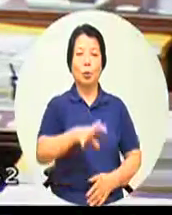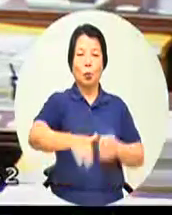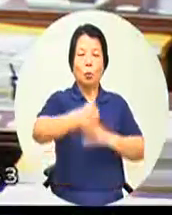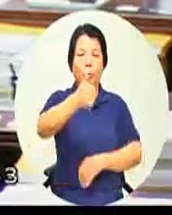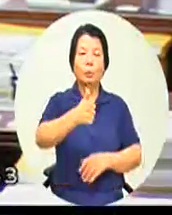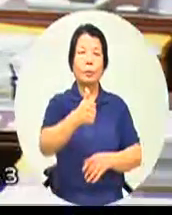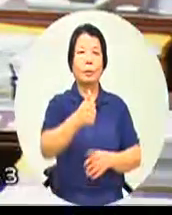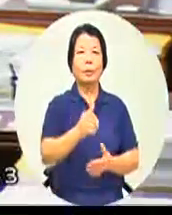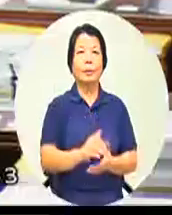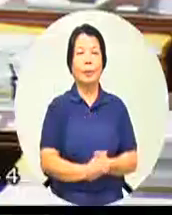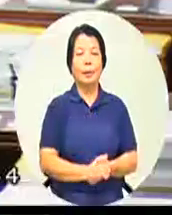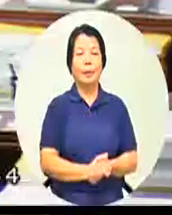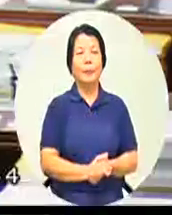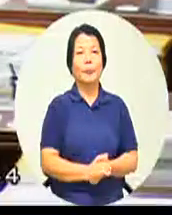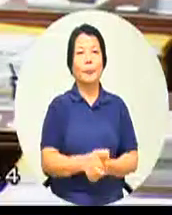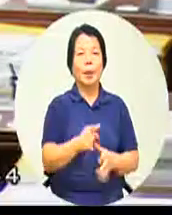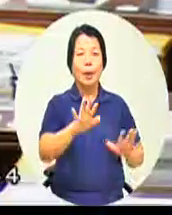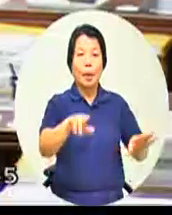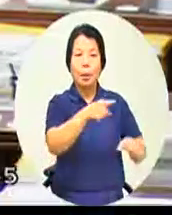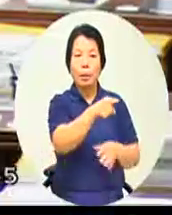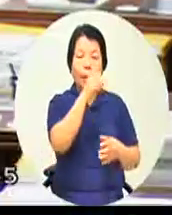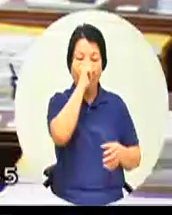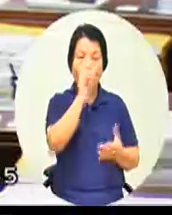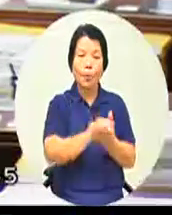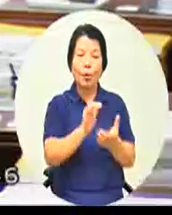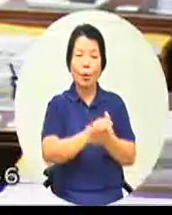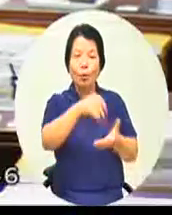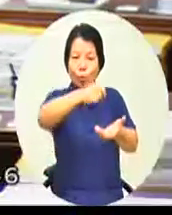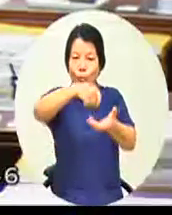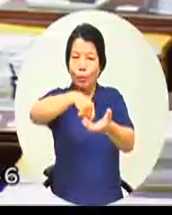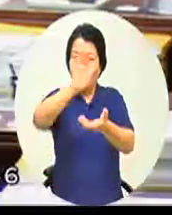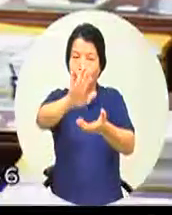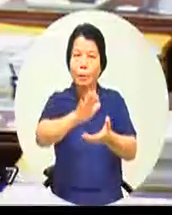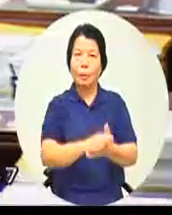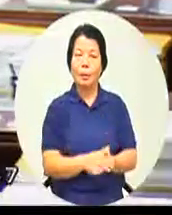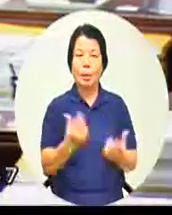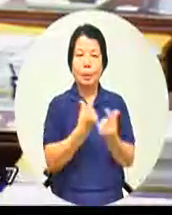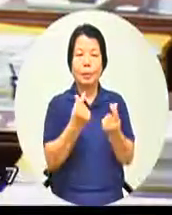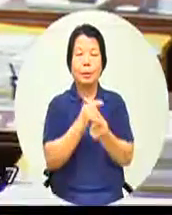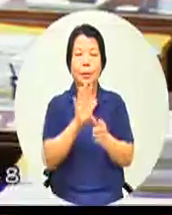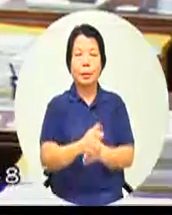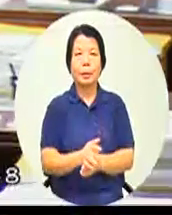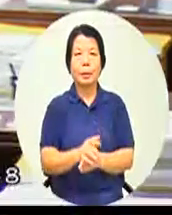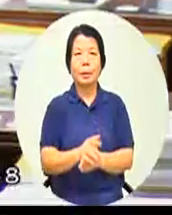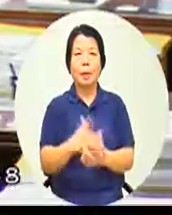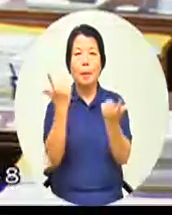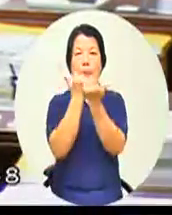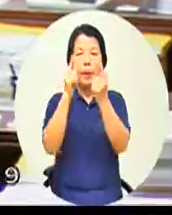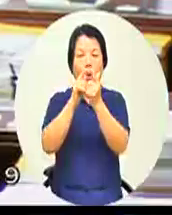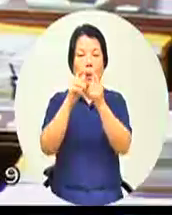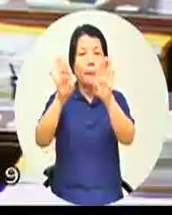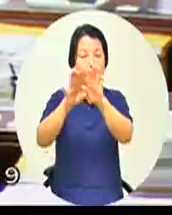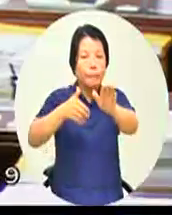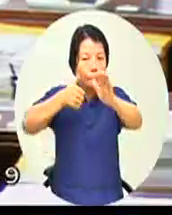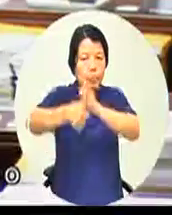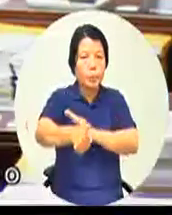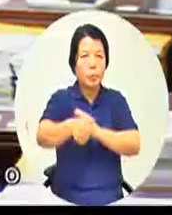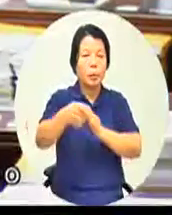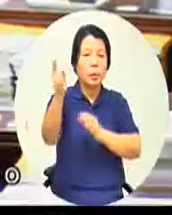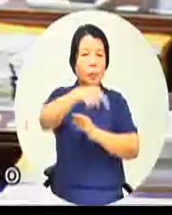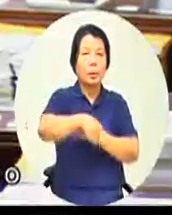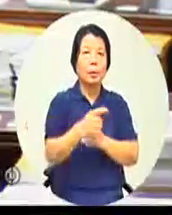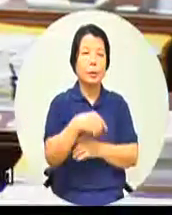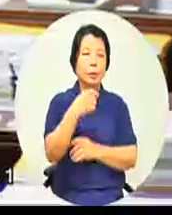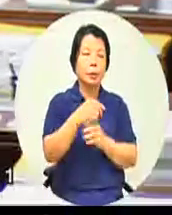了 一本小说《傀儡花》哈，其实就有一段剧情是到我们旧城的北门那边进去，然后呢，到了这个观音